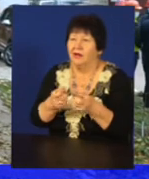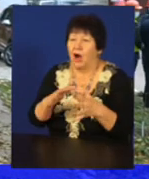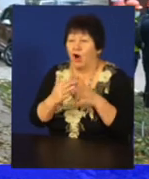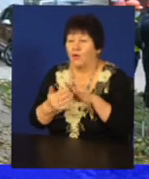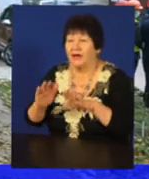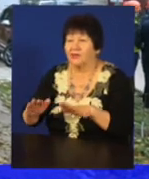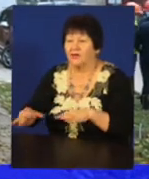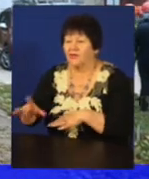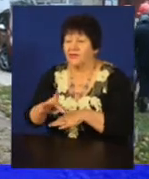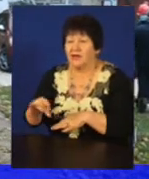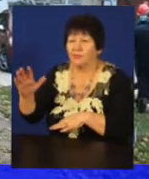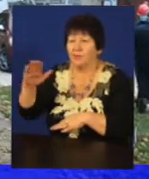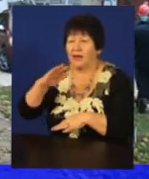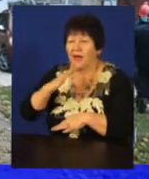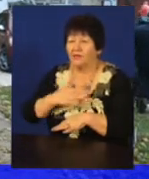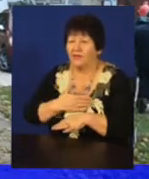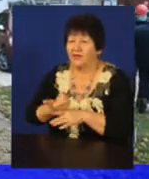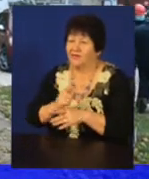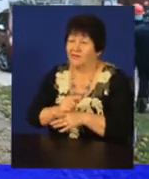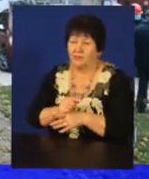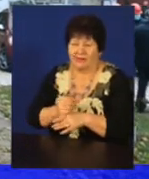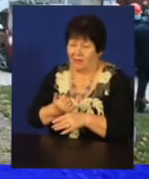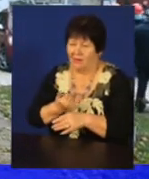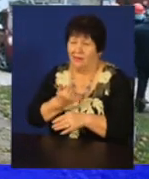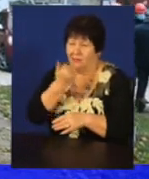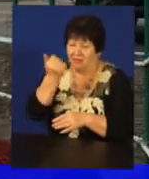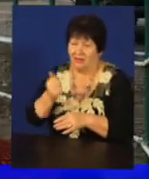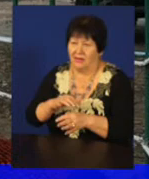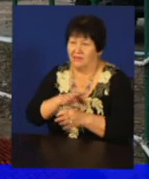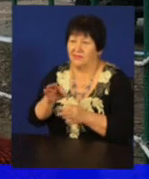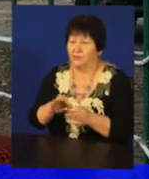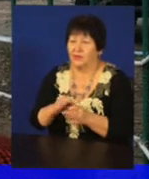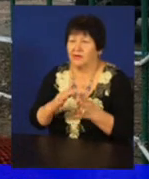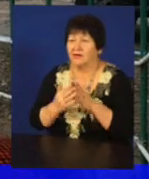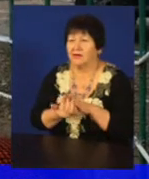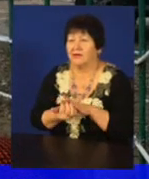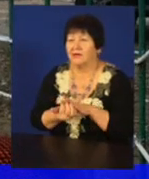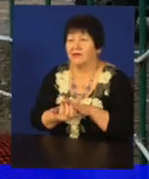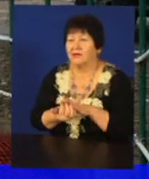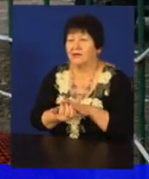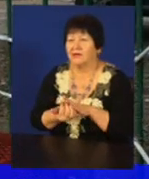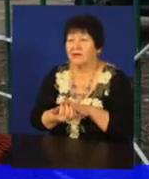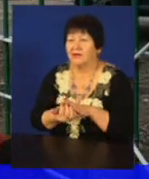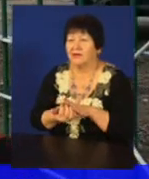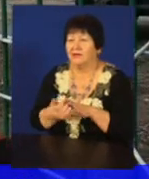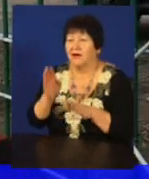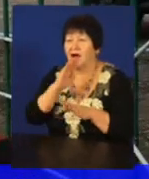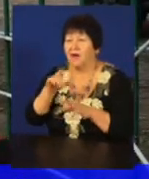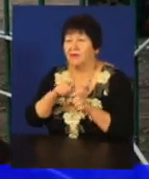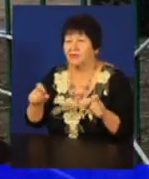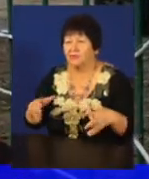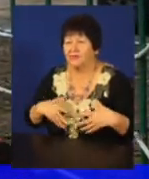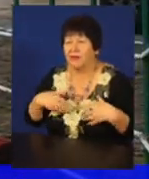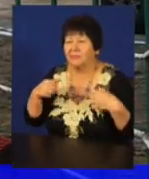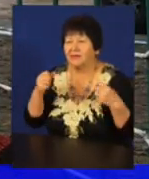localităților din Republica noastră, dar este foarte binevenit acest proiect. În satul Filipiene, pe doctorul acesta înseamnă